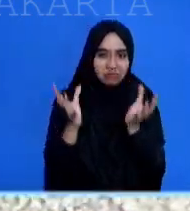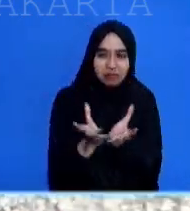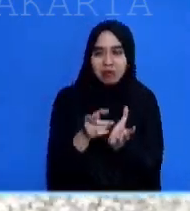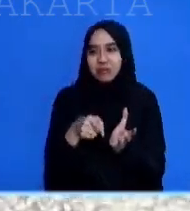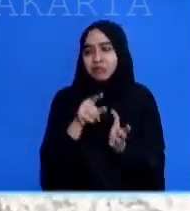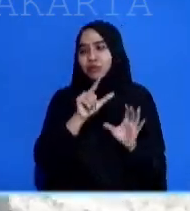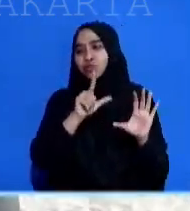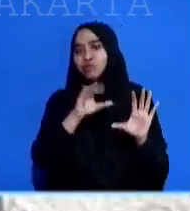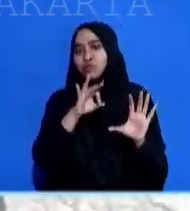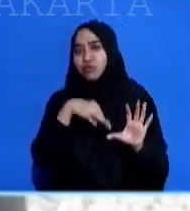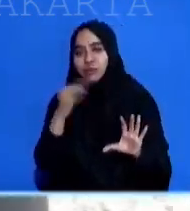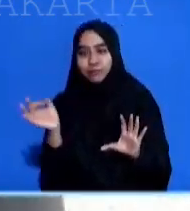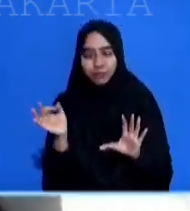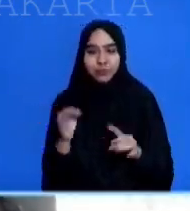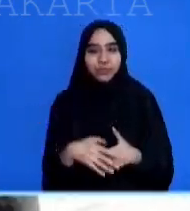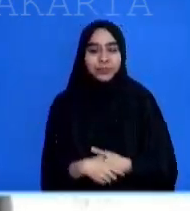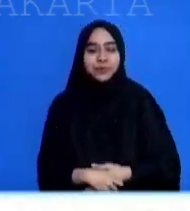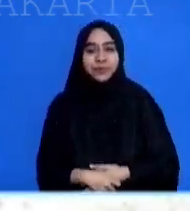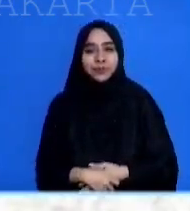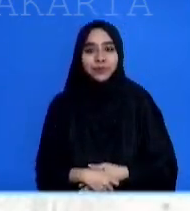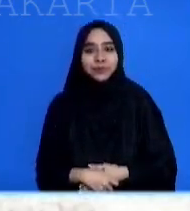sakipun mekaten saking Gunung Kidul set Bu as